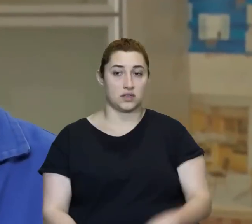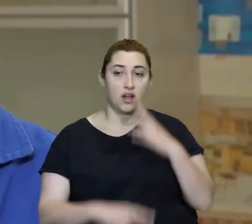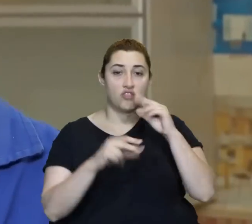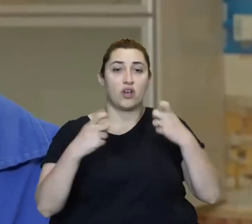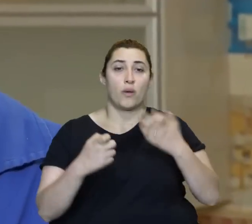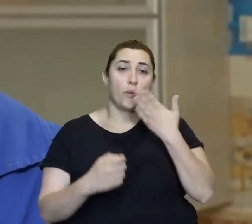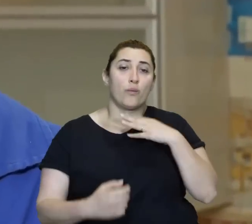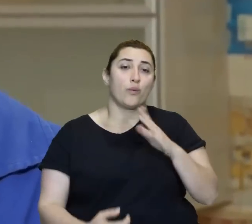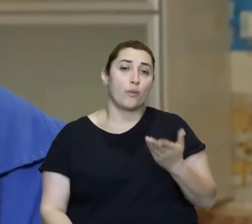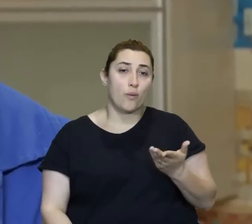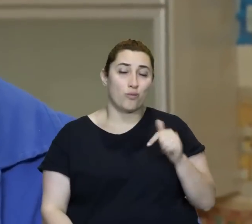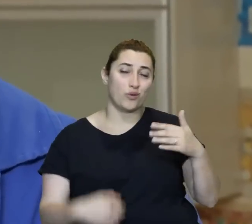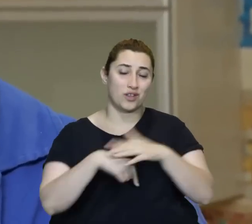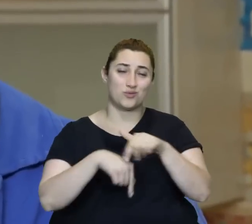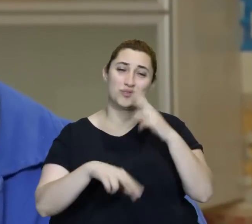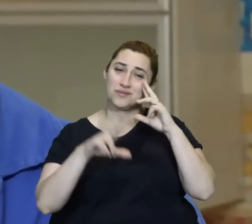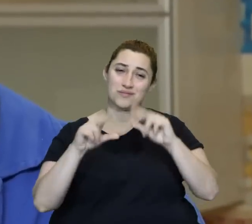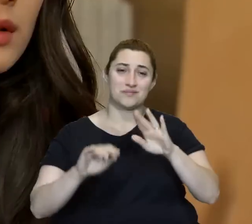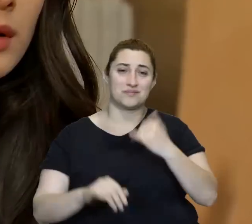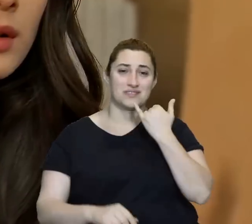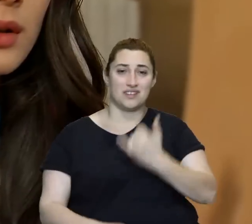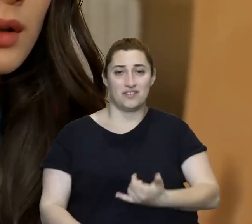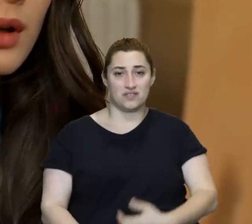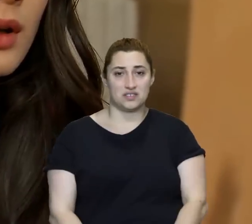Kalacak yeri yok da bu gece burada misafir olacak.